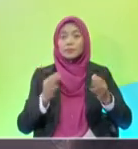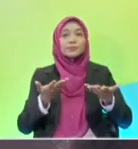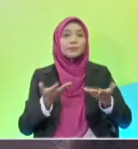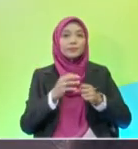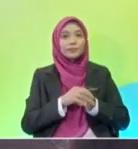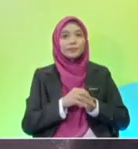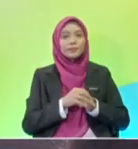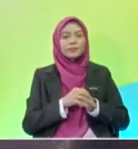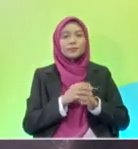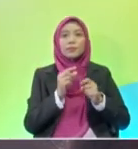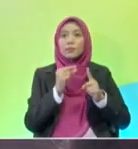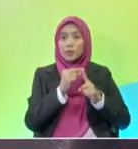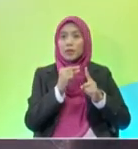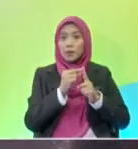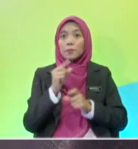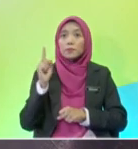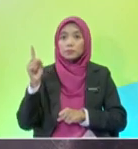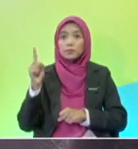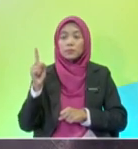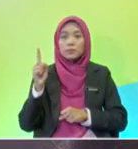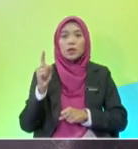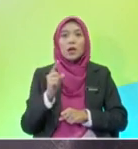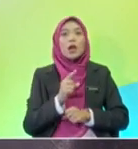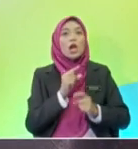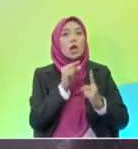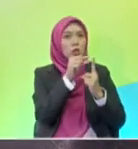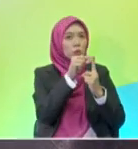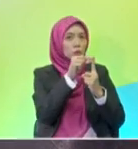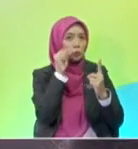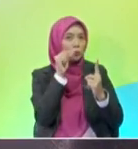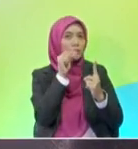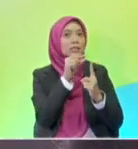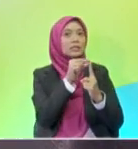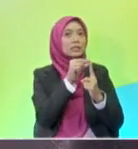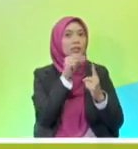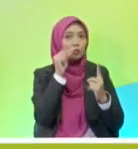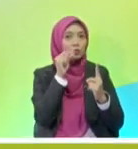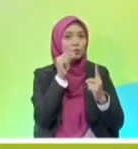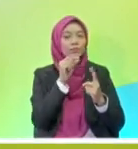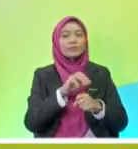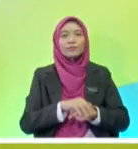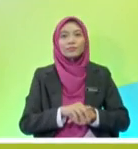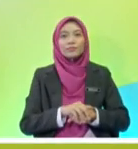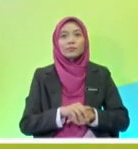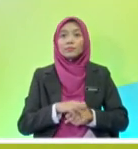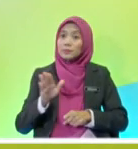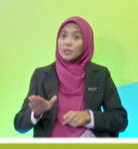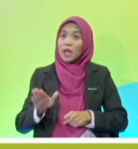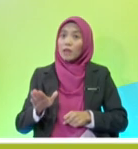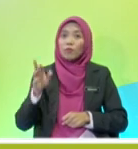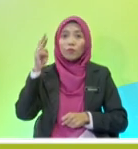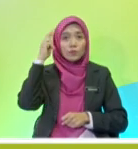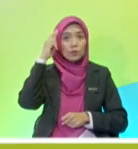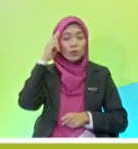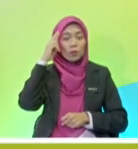perkataan pertama adalah Duri tidak akan minta Adik Arif rafiqi buat ayah daripada